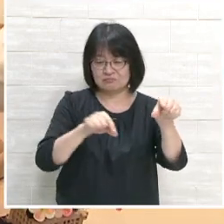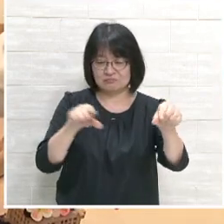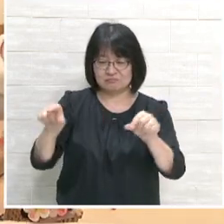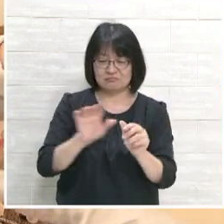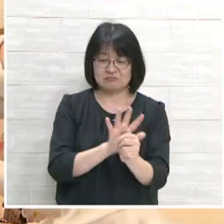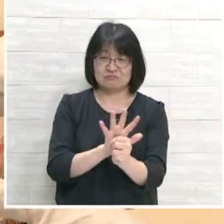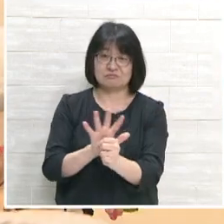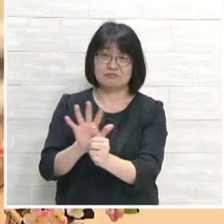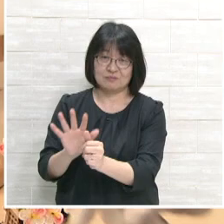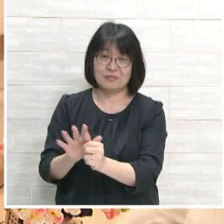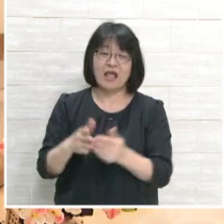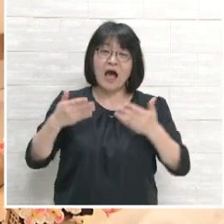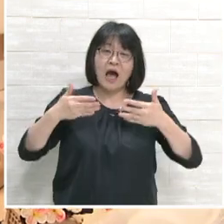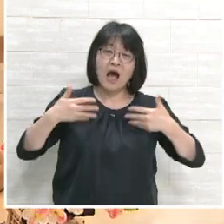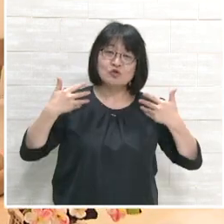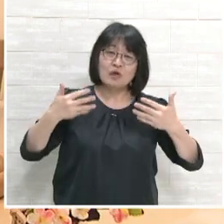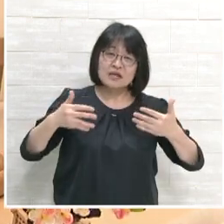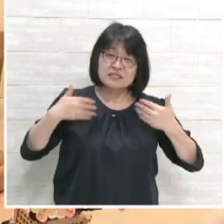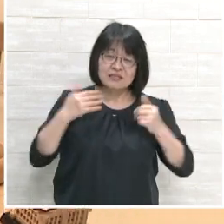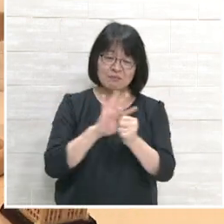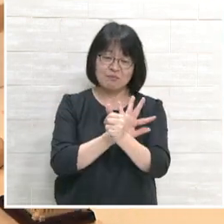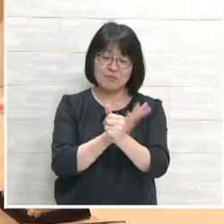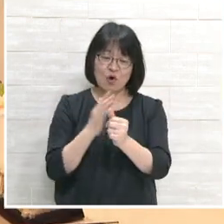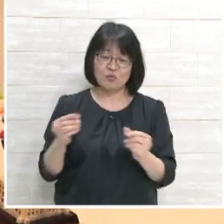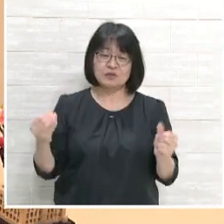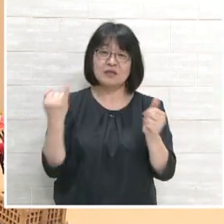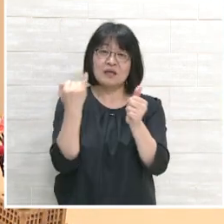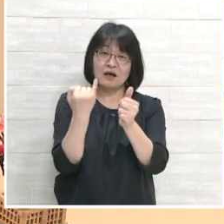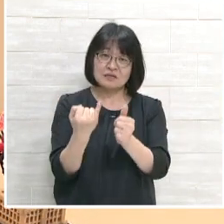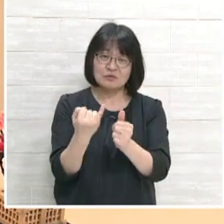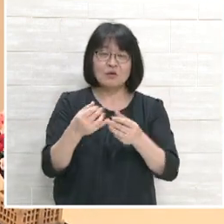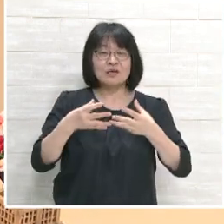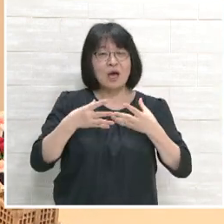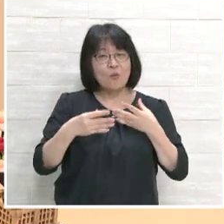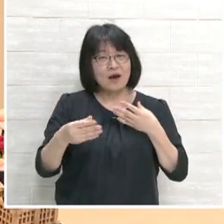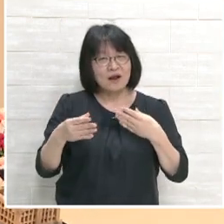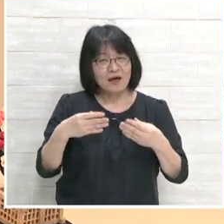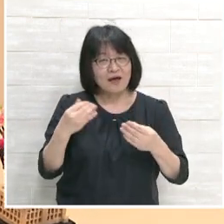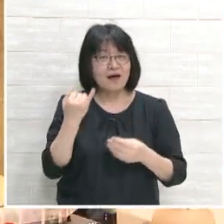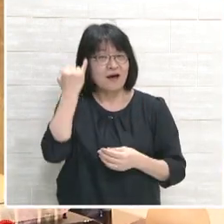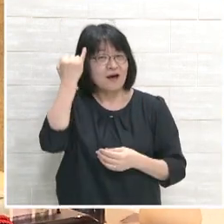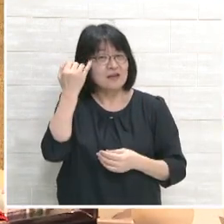春らしい屏風に飾ってみると柔らかい印象に。